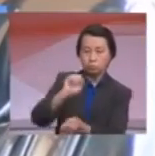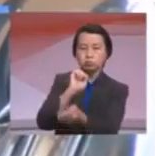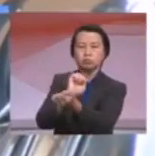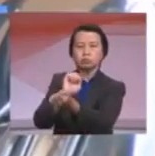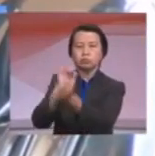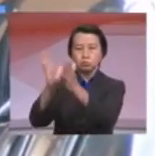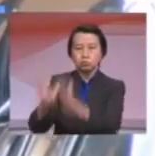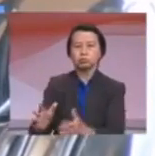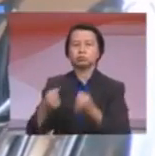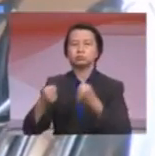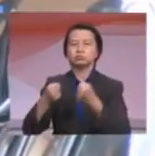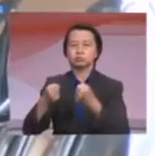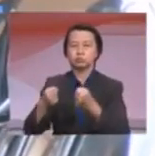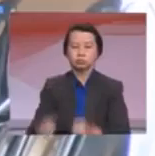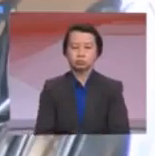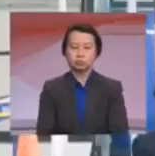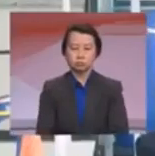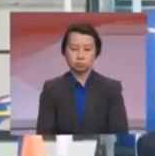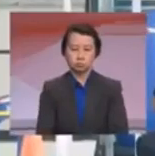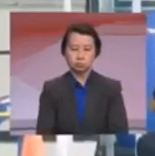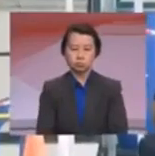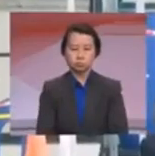penjara.